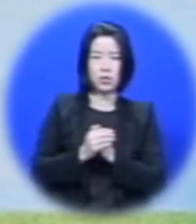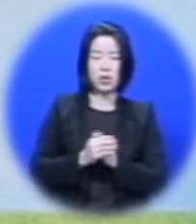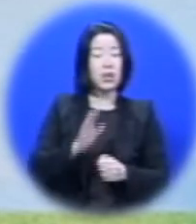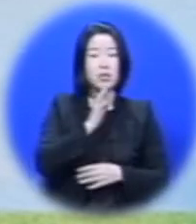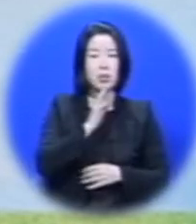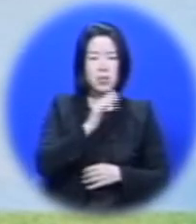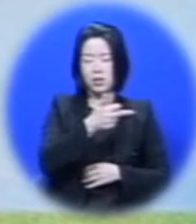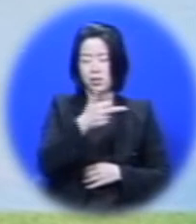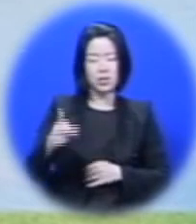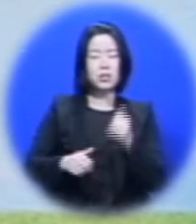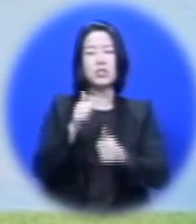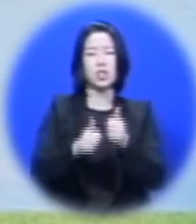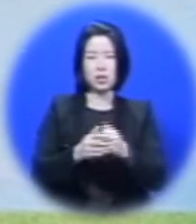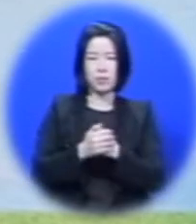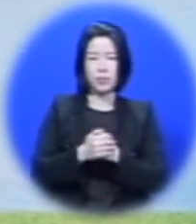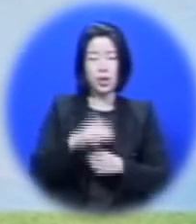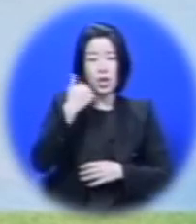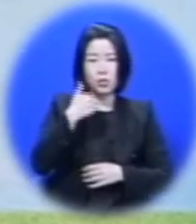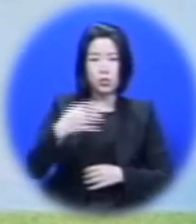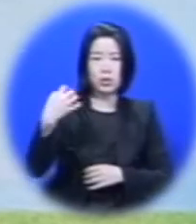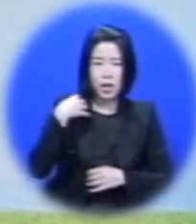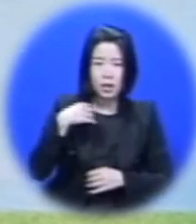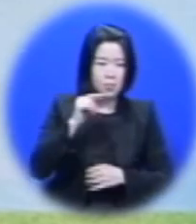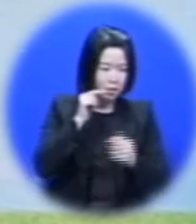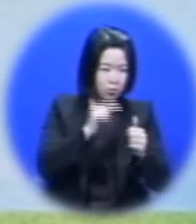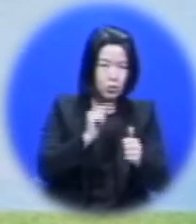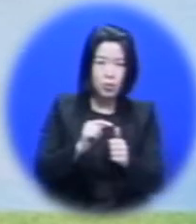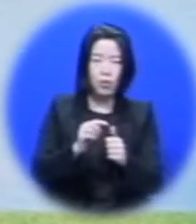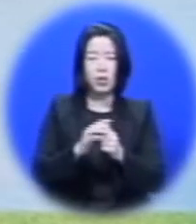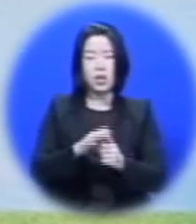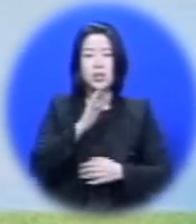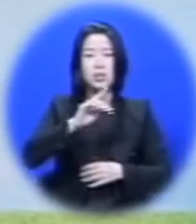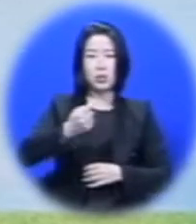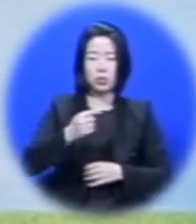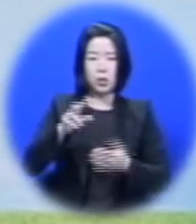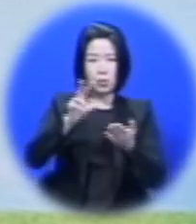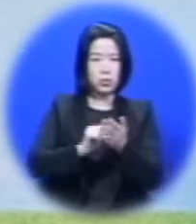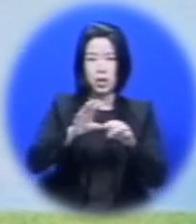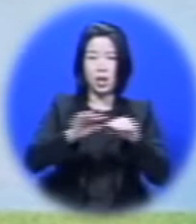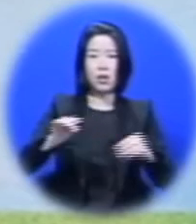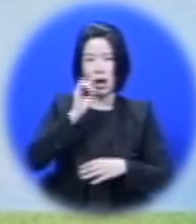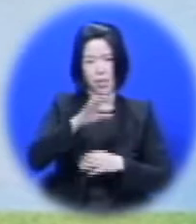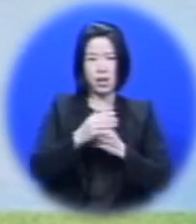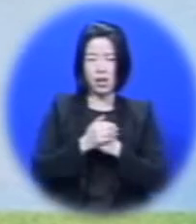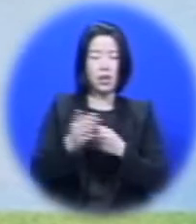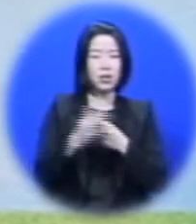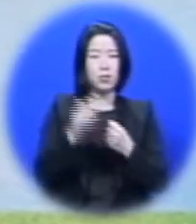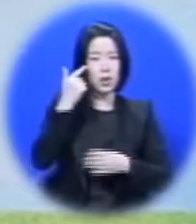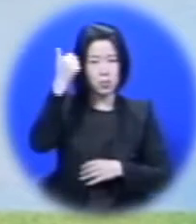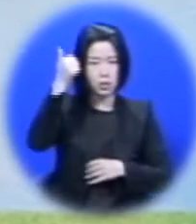참 큰 시험이죠. 뭐 누구 책임을 따지고 그래도 이게 문제가 해결이 됩니까?